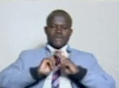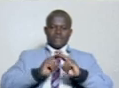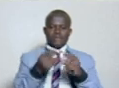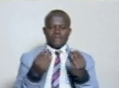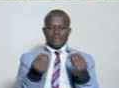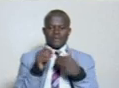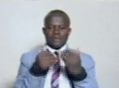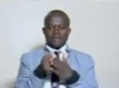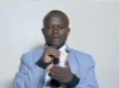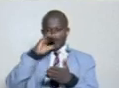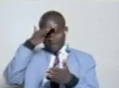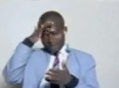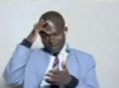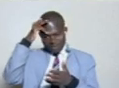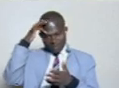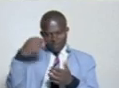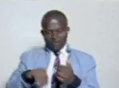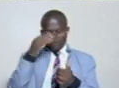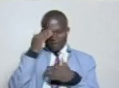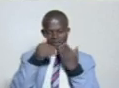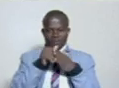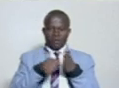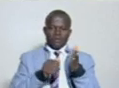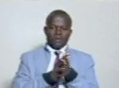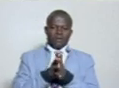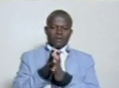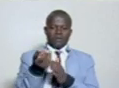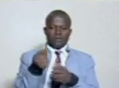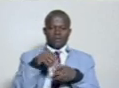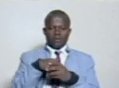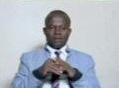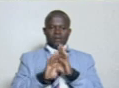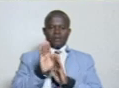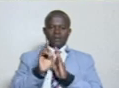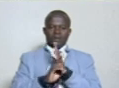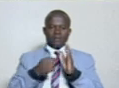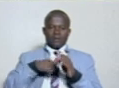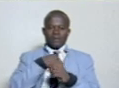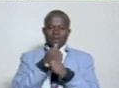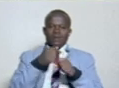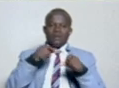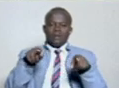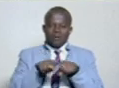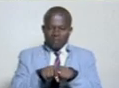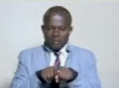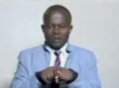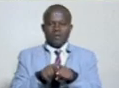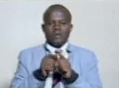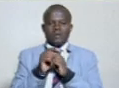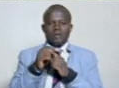zoroheje zitarabanyije kugira ngo bashore amafaranga mu iterambere ry'akarere. Tubivuga nk'akarere n'ubwo u Rwanda ari